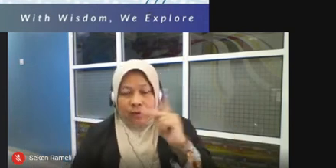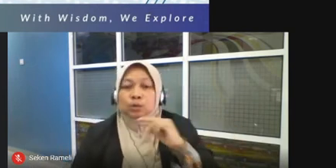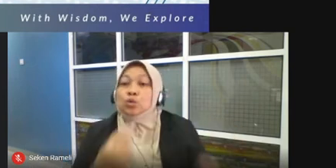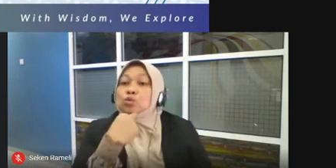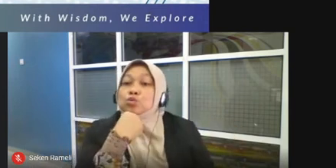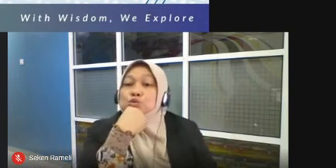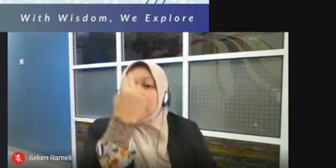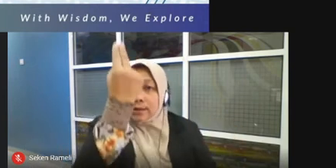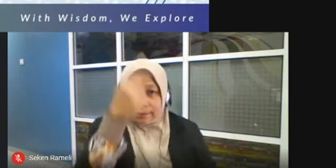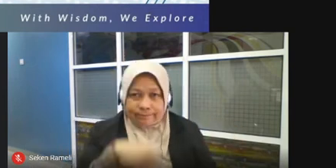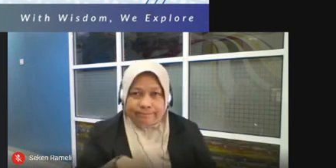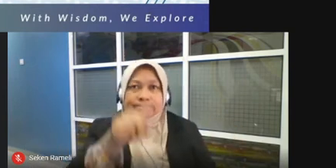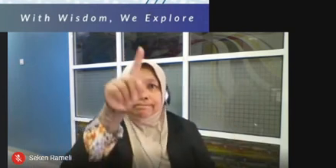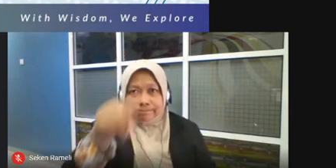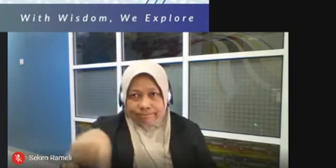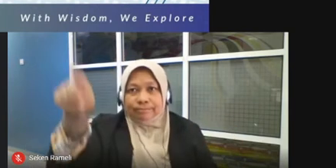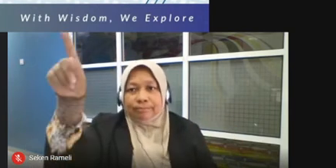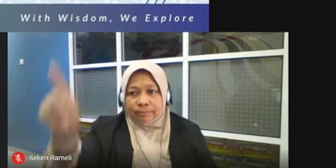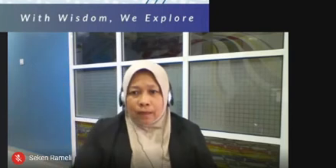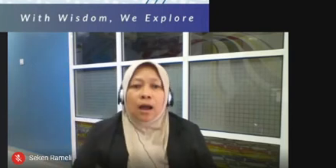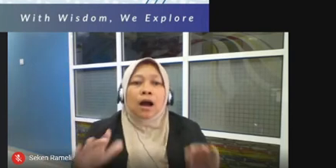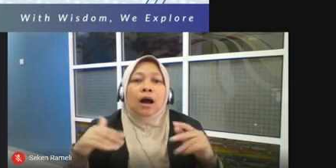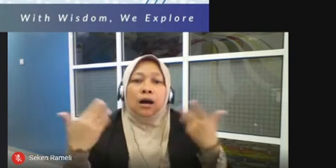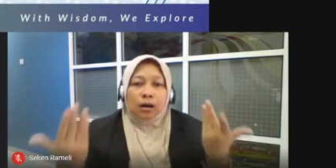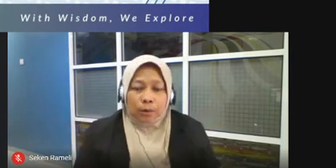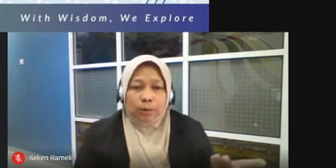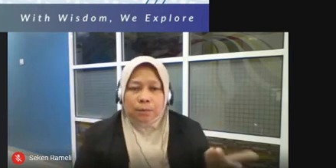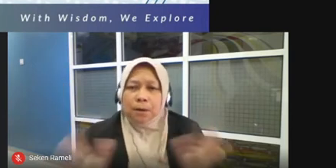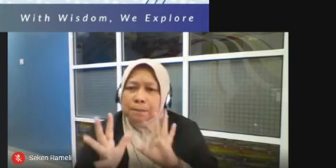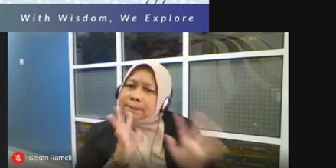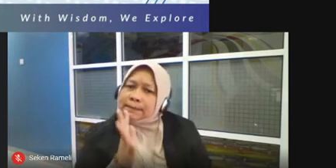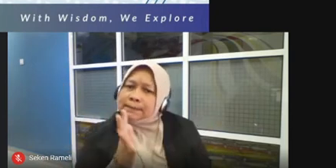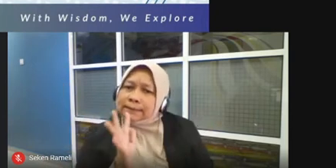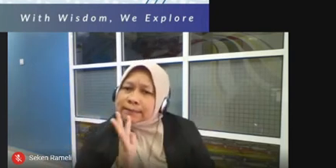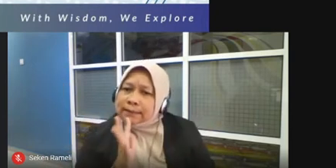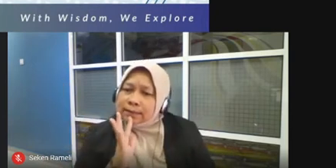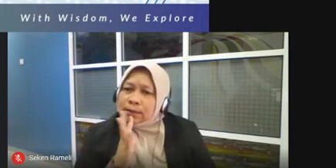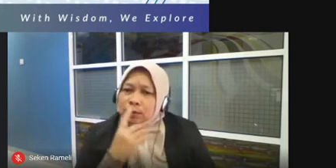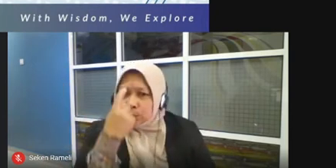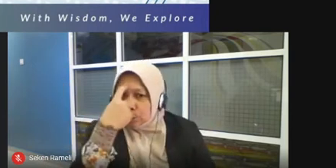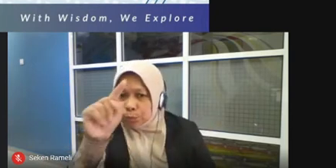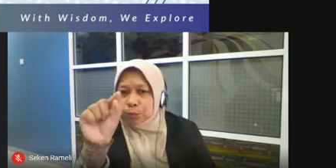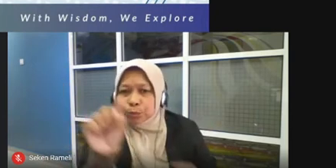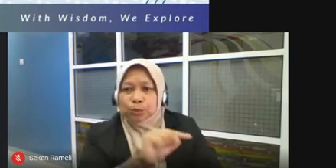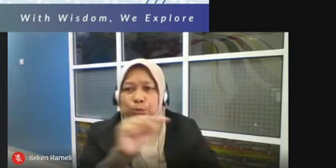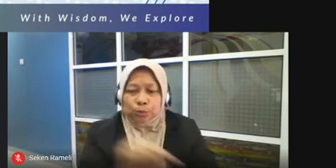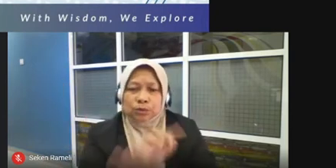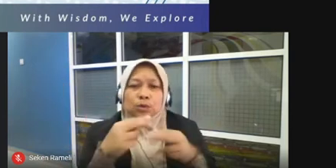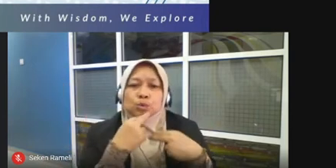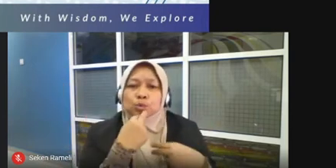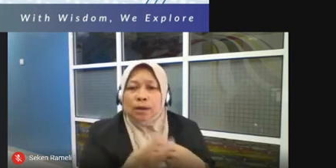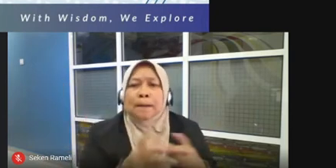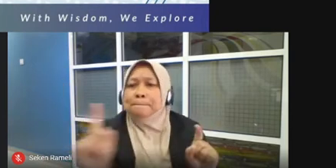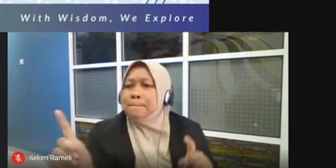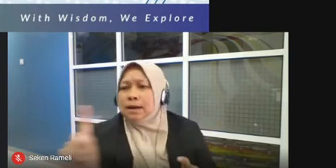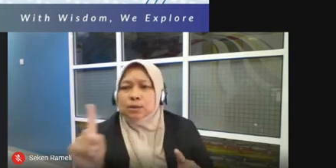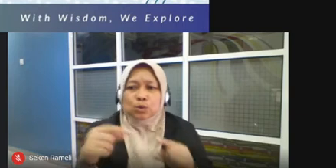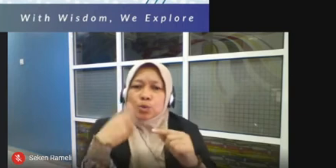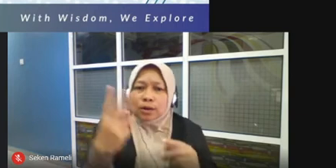suara. Jadi bagaimana nak bercakap, bagaimana nak gunakan suara, bagaimana di mana